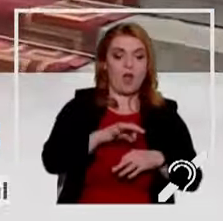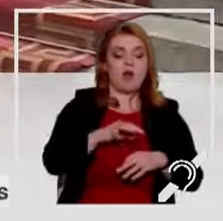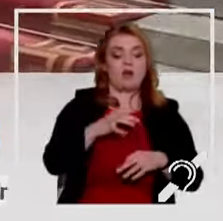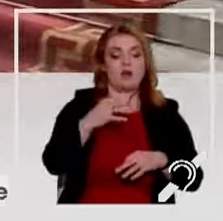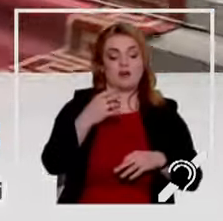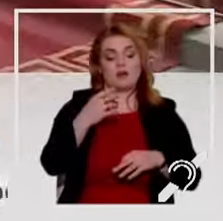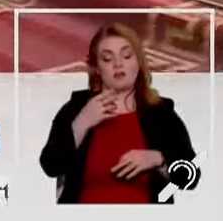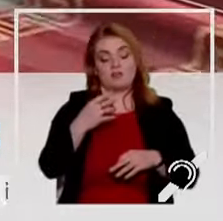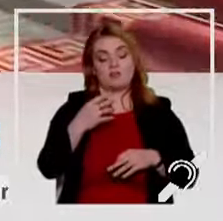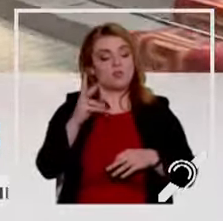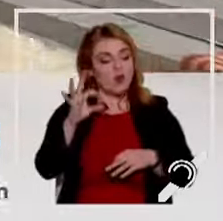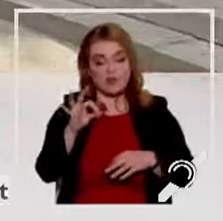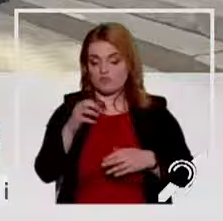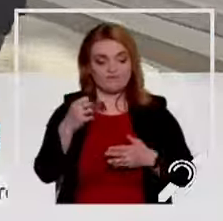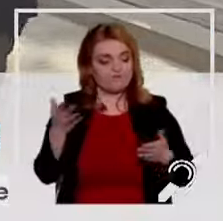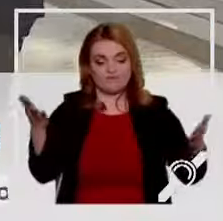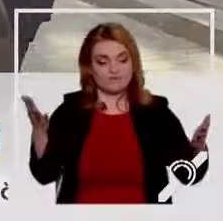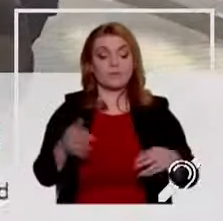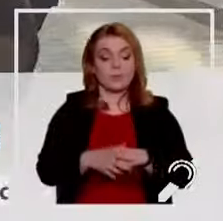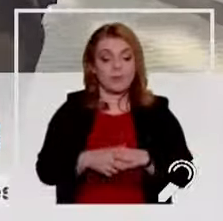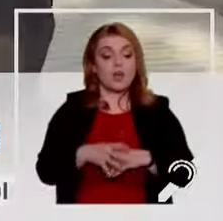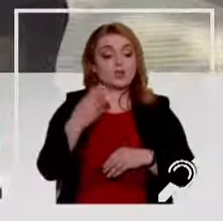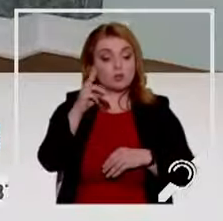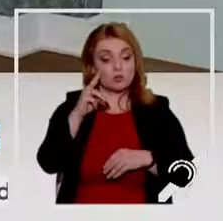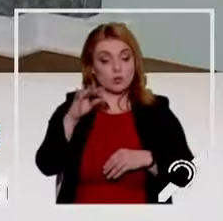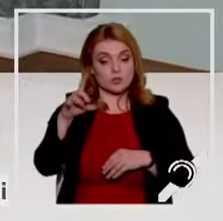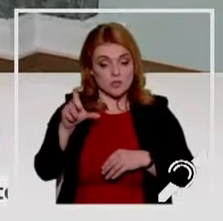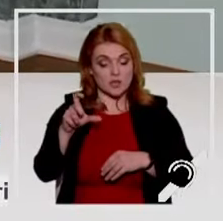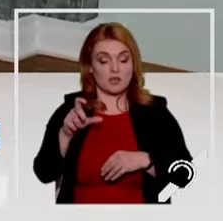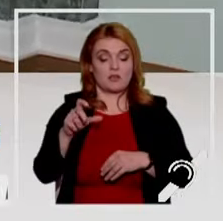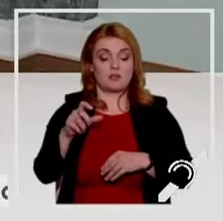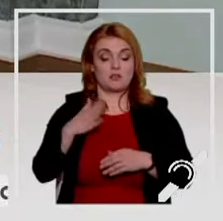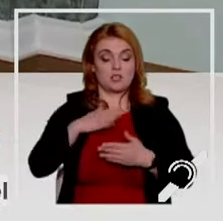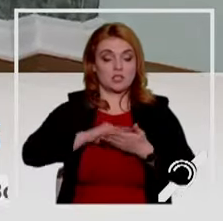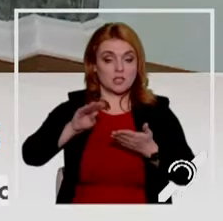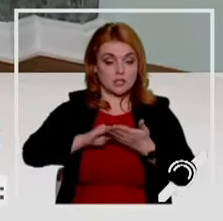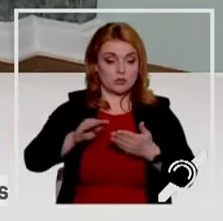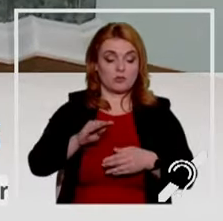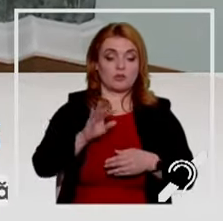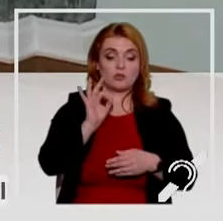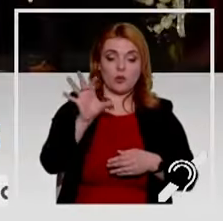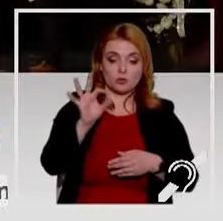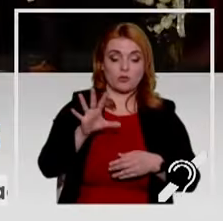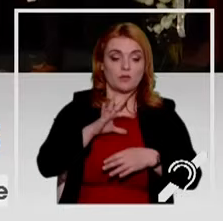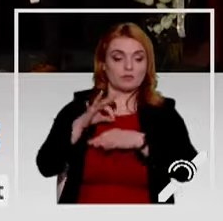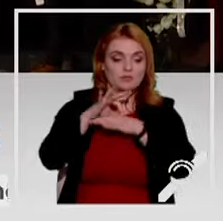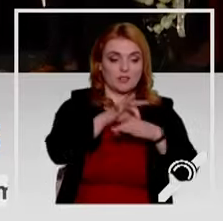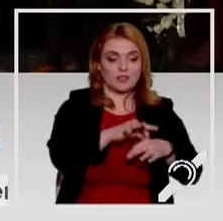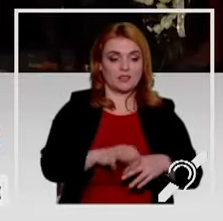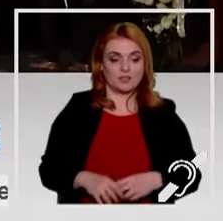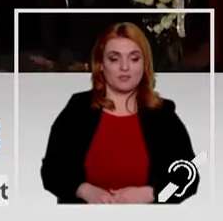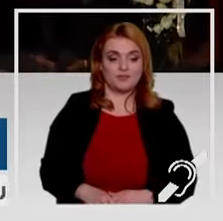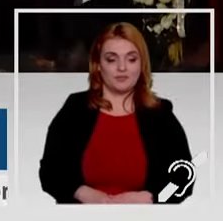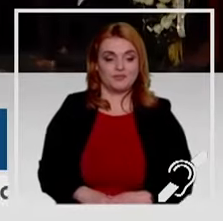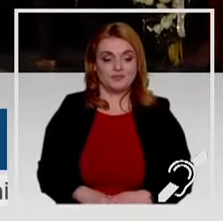fost condus pe ultimul drum marele scriitor Ion Druță. Eu sper că generația de astăzi, generația de mâine, vor prețui